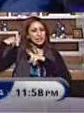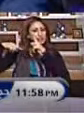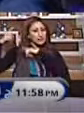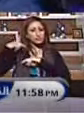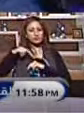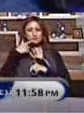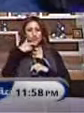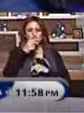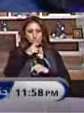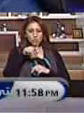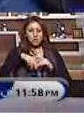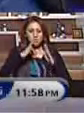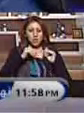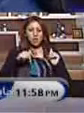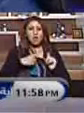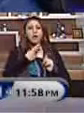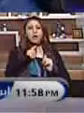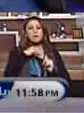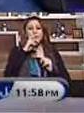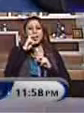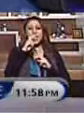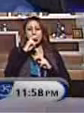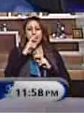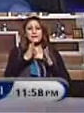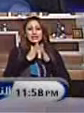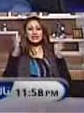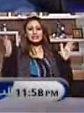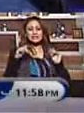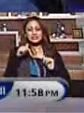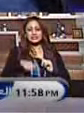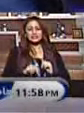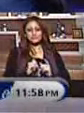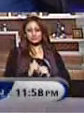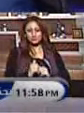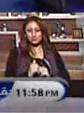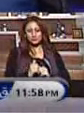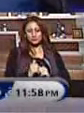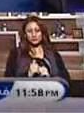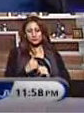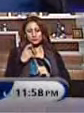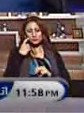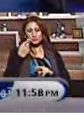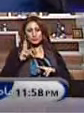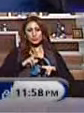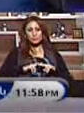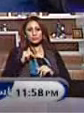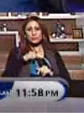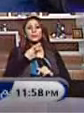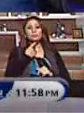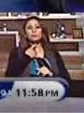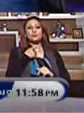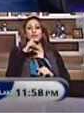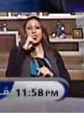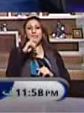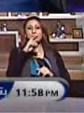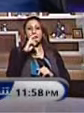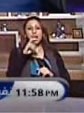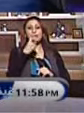تاتي بغير ما يعني بغير ما نشتهي او لا نريد يعني فاصبت بشهوه الكلام